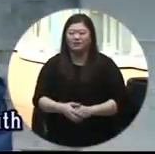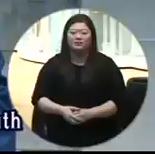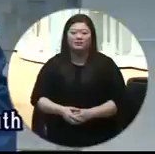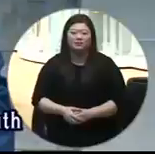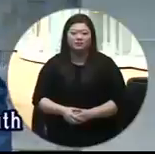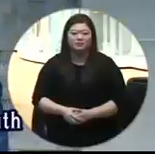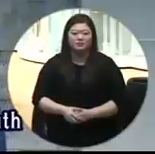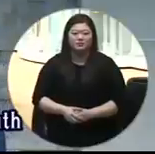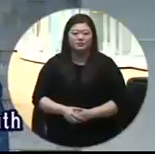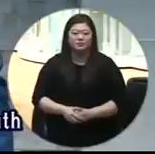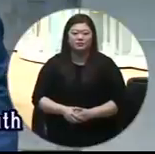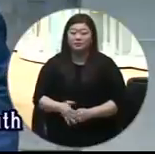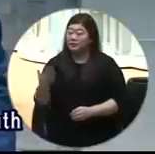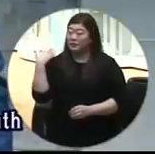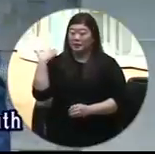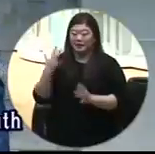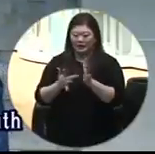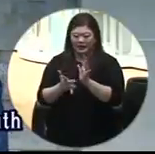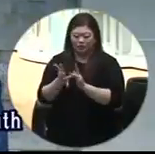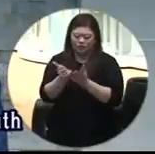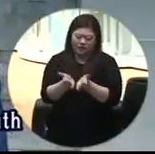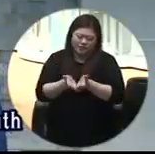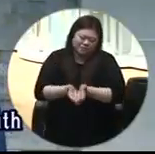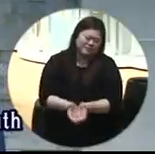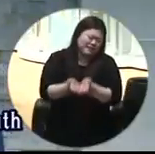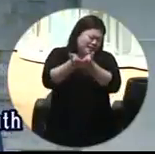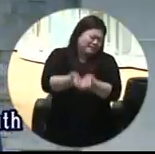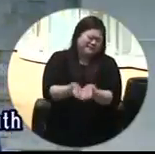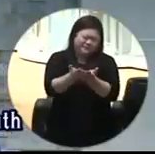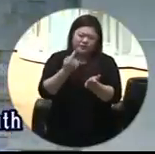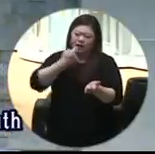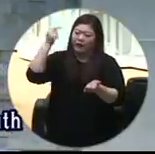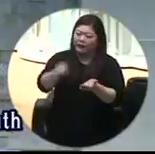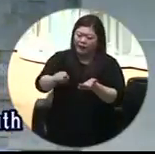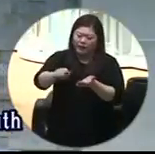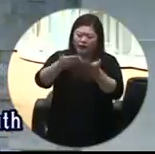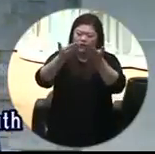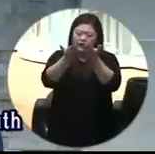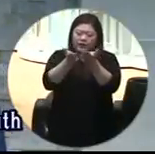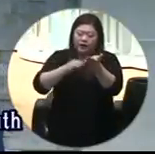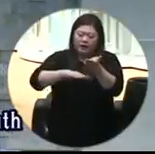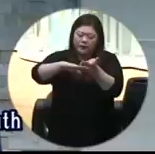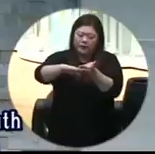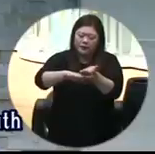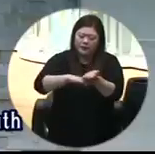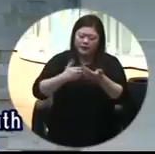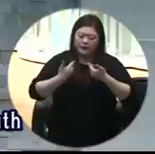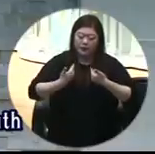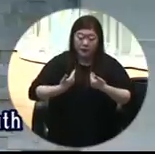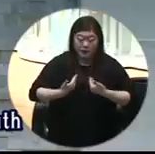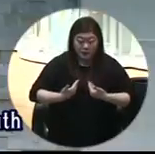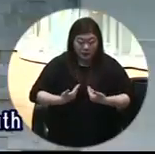예수님께서 이제 지난 시간에 광풍을 그렇게 잔잔케 하시는 초자연적인